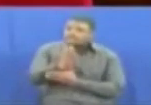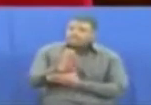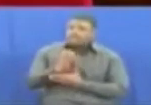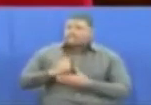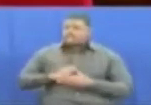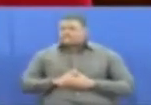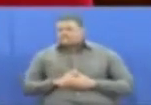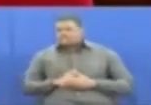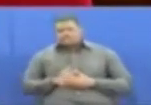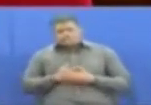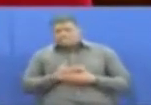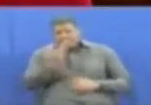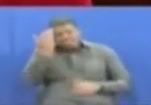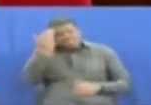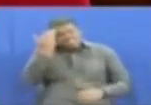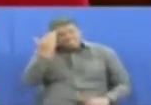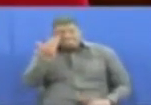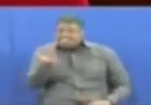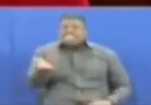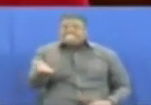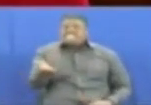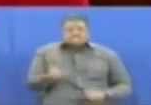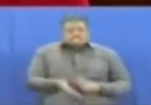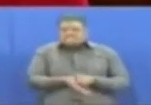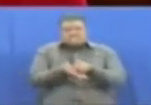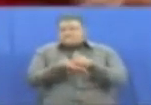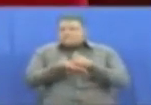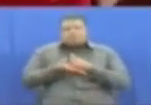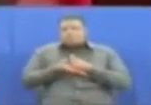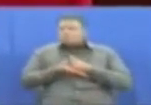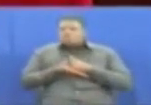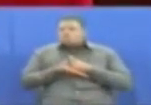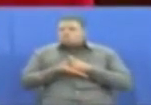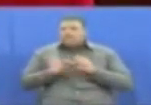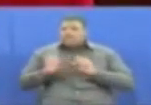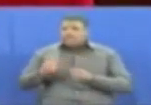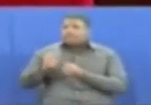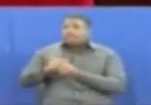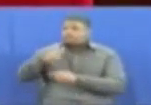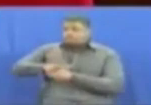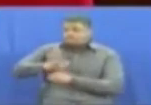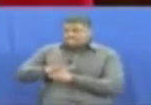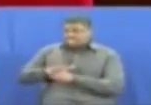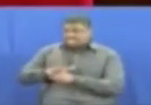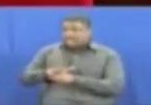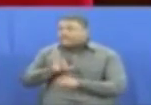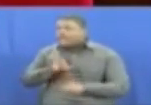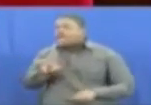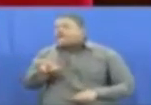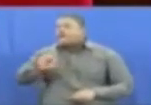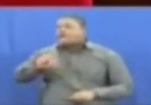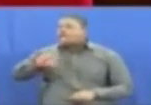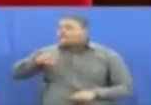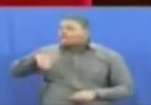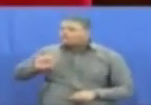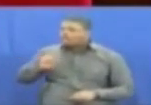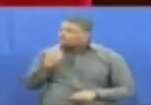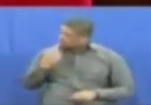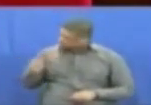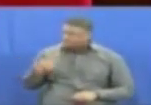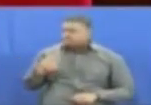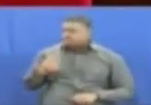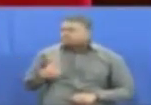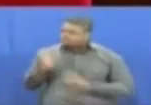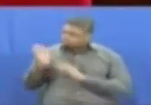hili. Lakini tukienda kidogo kidogo hivi haiwezi kutusaidia. Lakini mambo mengi ameyazungumza Halima, nilizani kama serikali ingekuja na mpango tushauriane